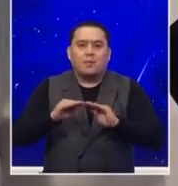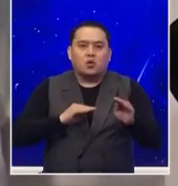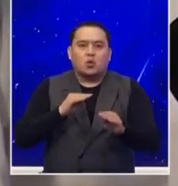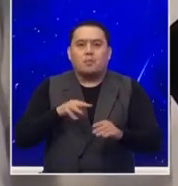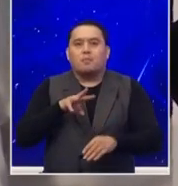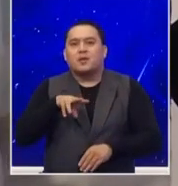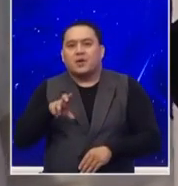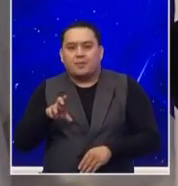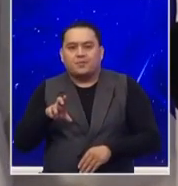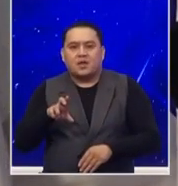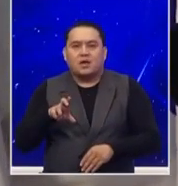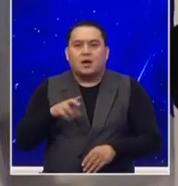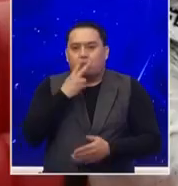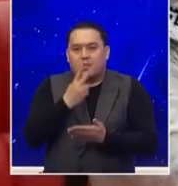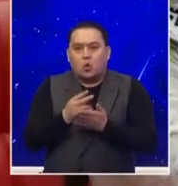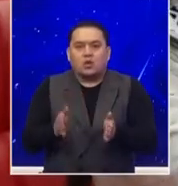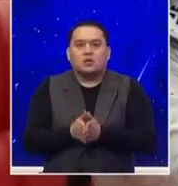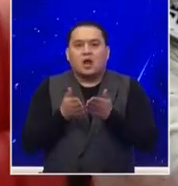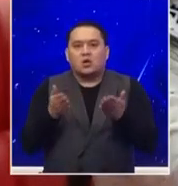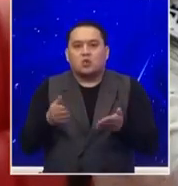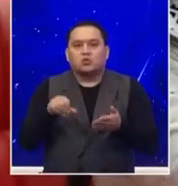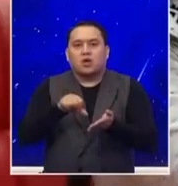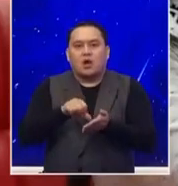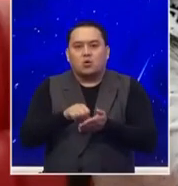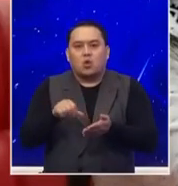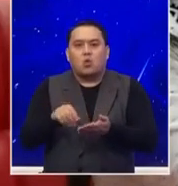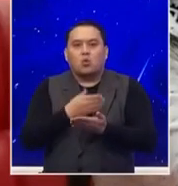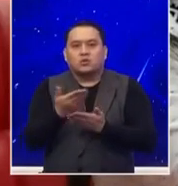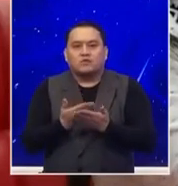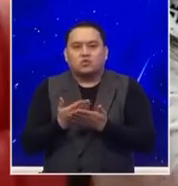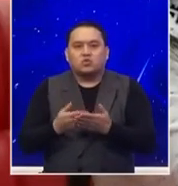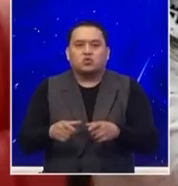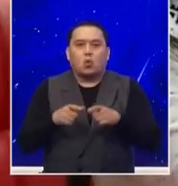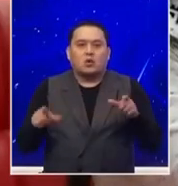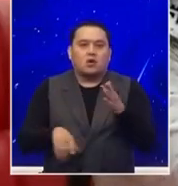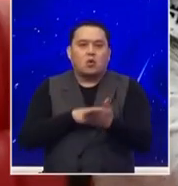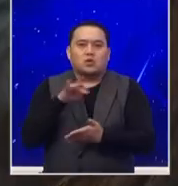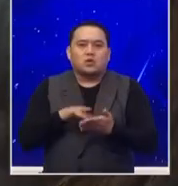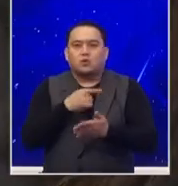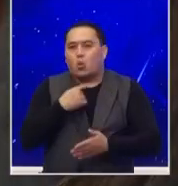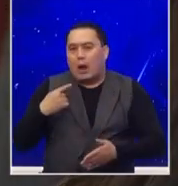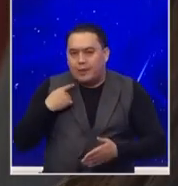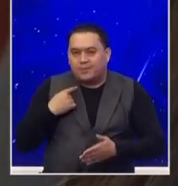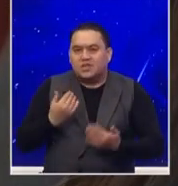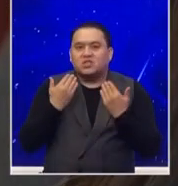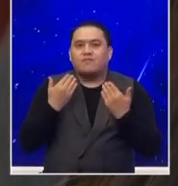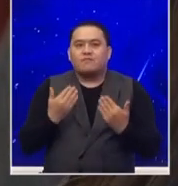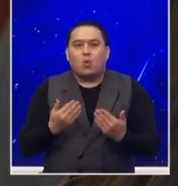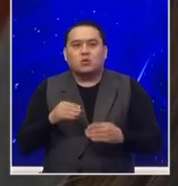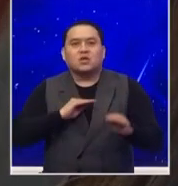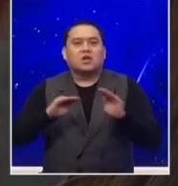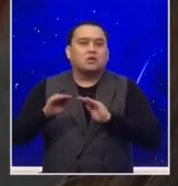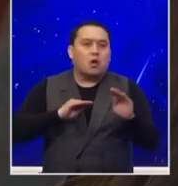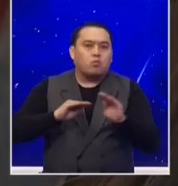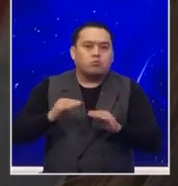мобильном приложении. Иллюстрации к ним нарисуют ученики детской художественной школы города Талдыкурган. Сейчас приложение на стадии